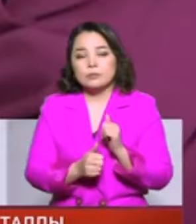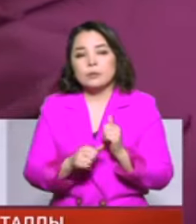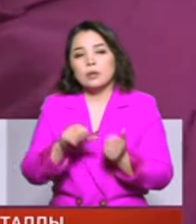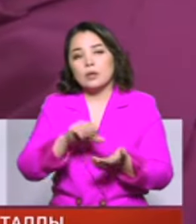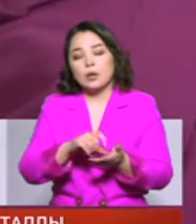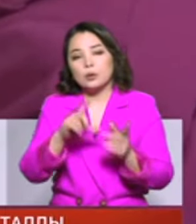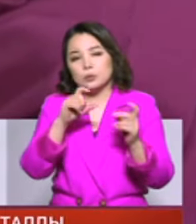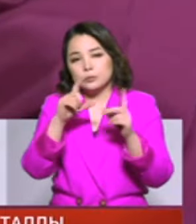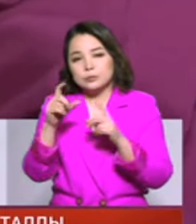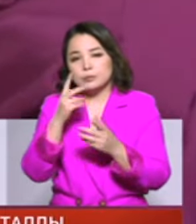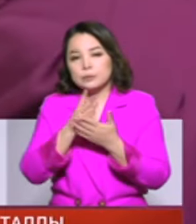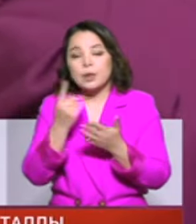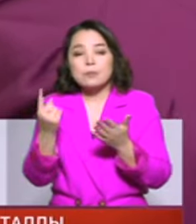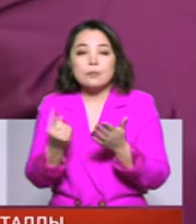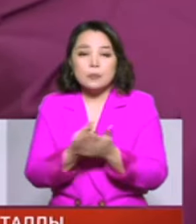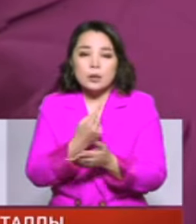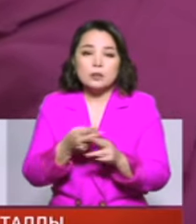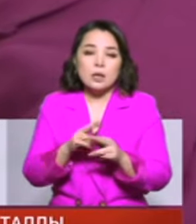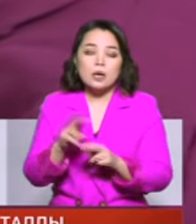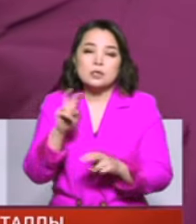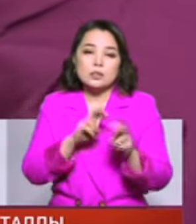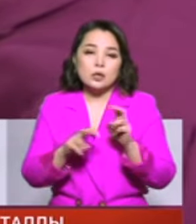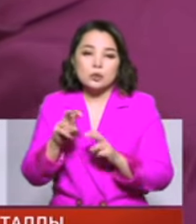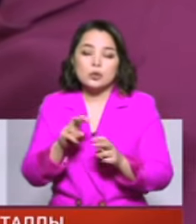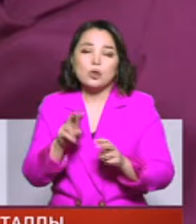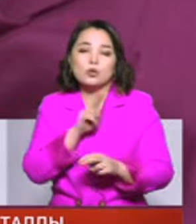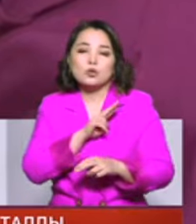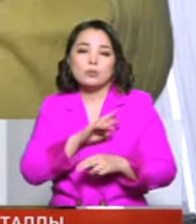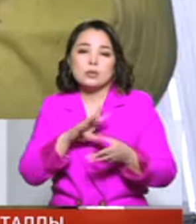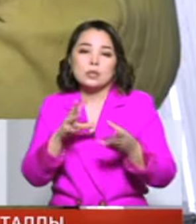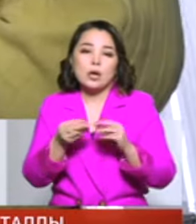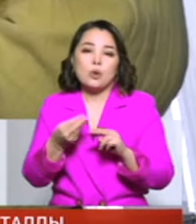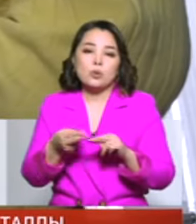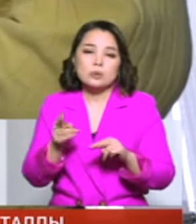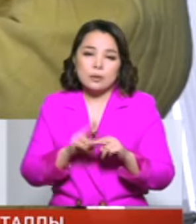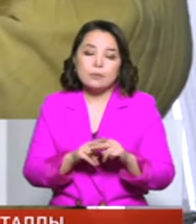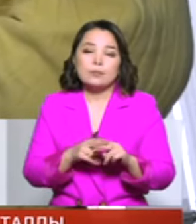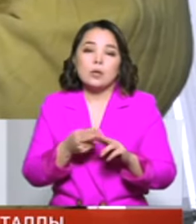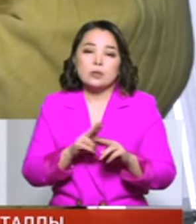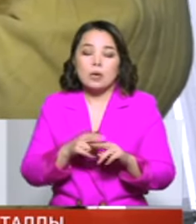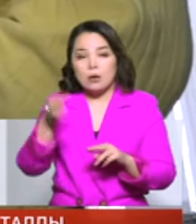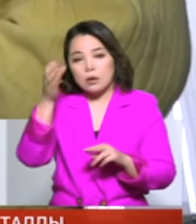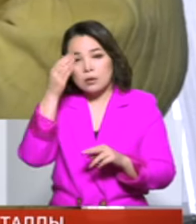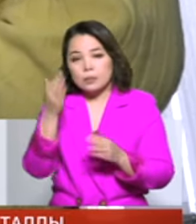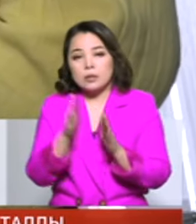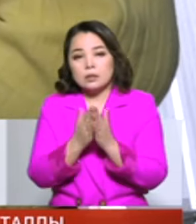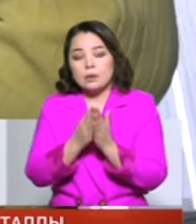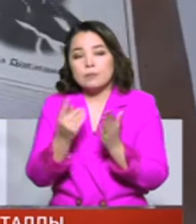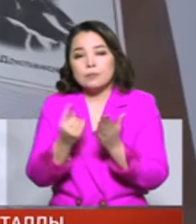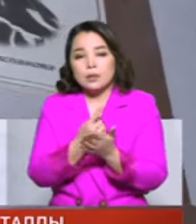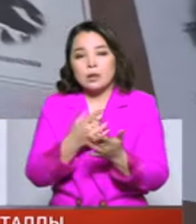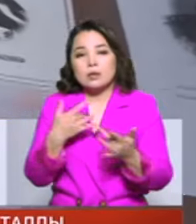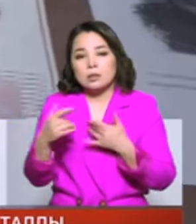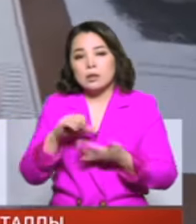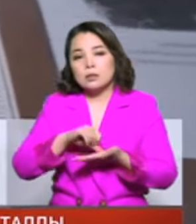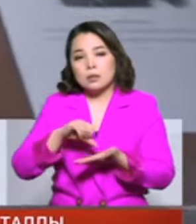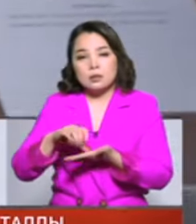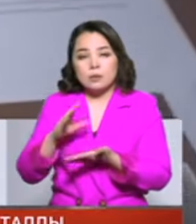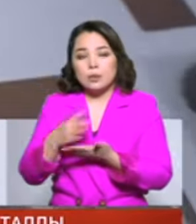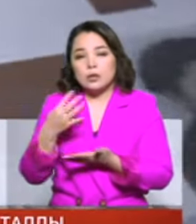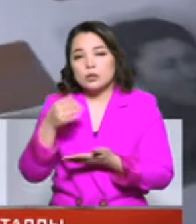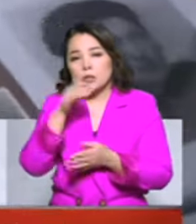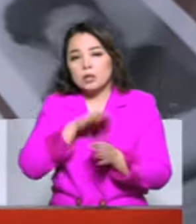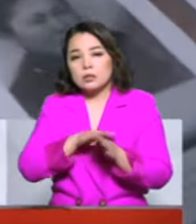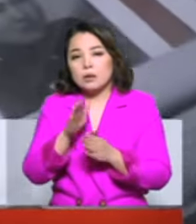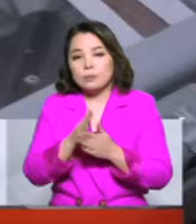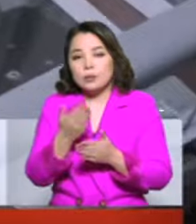анамен суретке түскен ең алғашқы ізденіс жұмысымның нәтижесі осы. Бұл ғалым кітабының алғашқы кейіпкерлері 40 жыл бұрын жауынгер